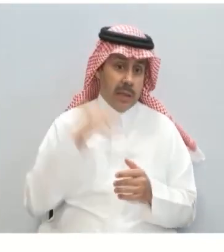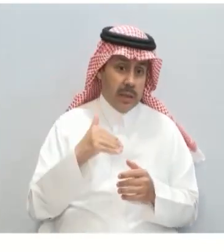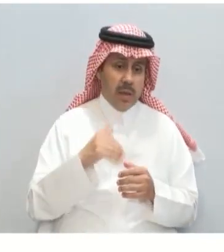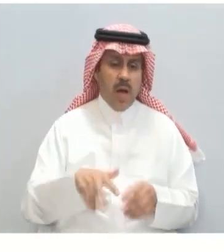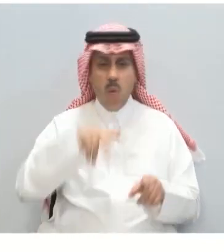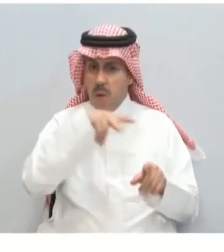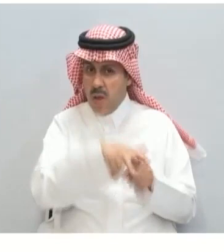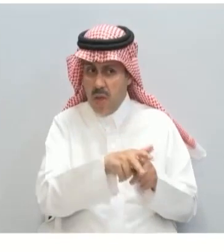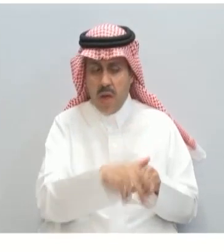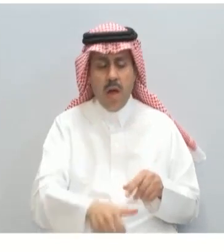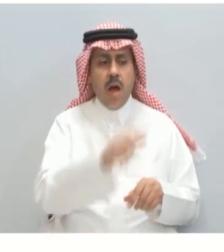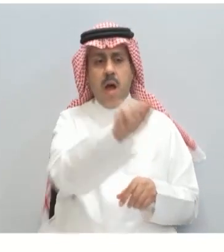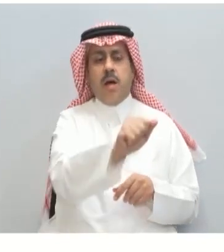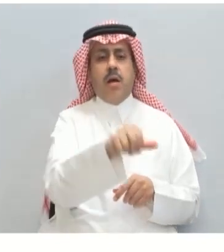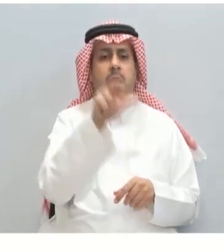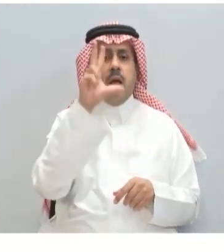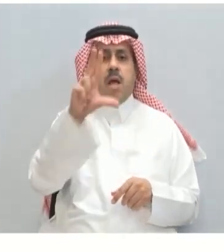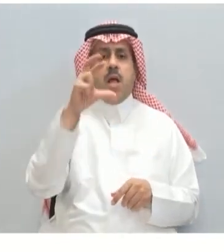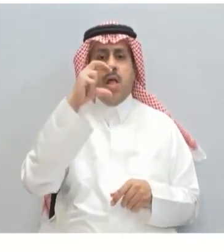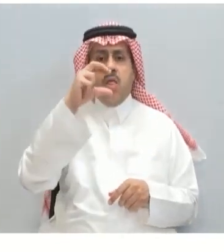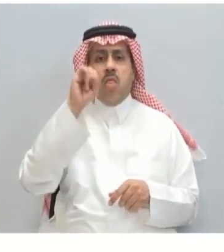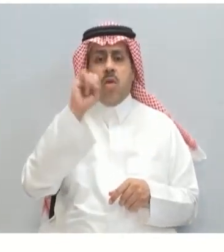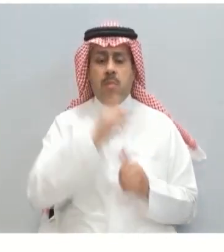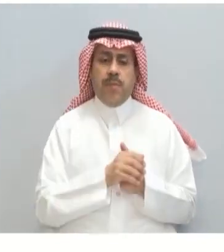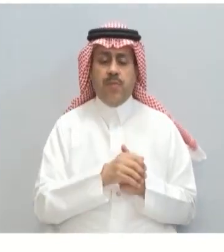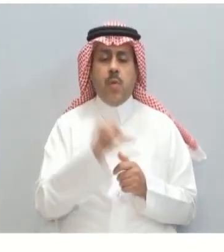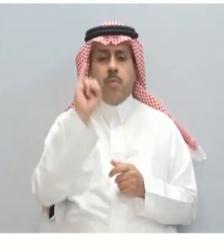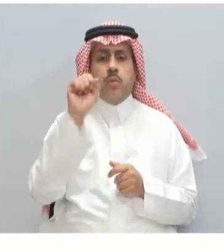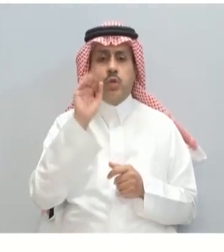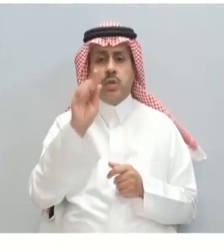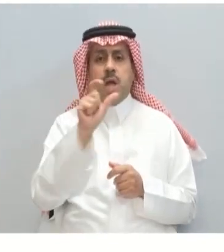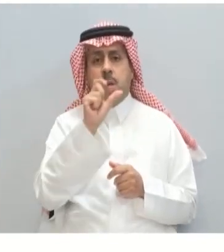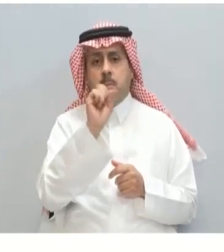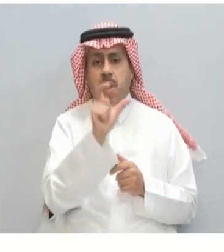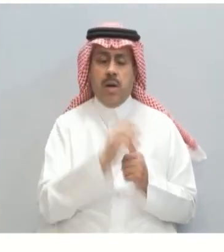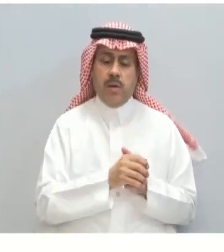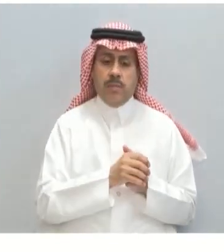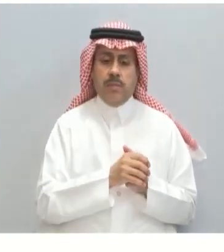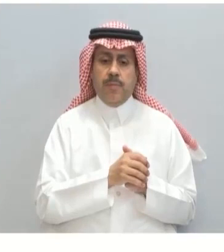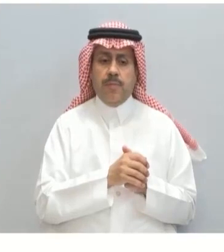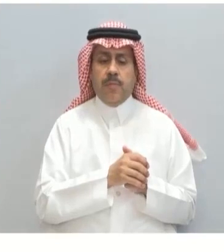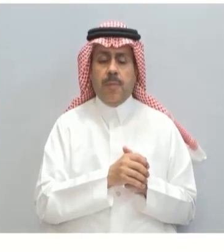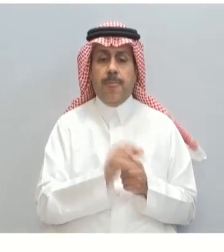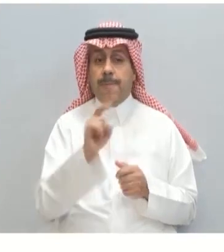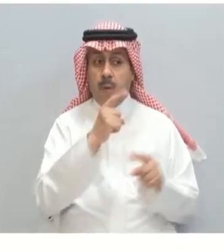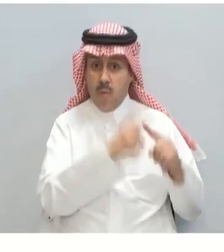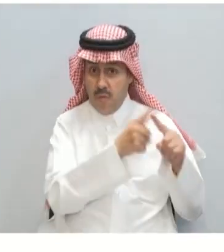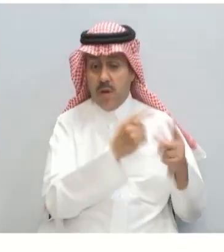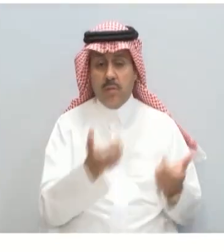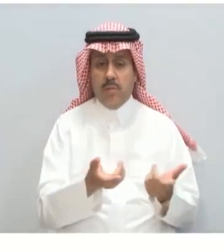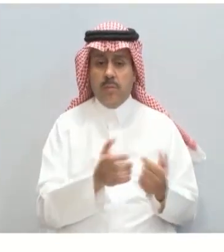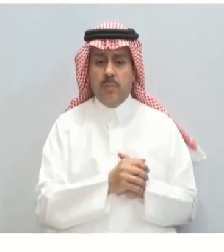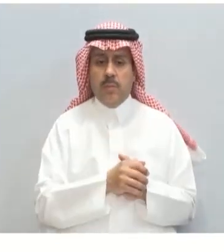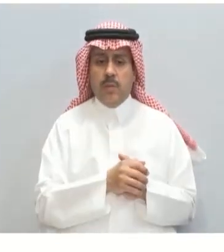ايذاء اهل الذمه والمعاهدين والمستامن مع انهم ليسوا على ديننا